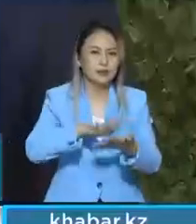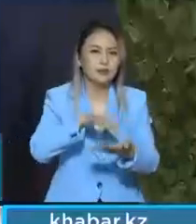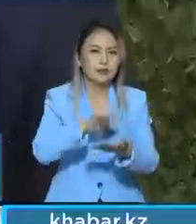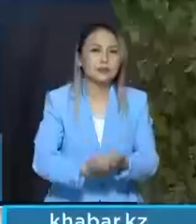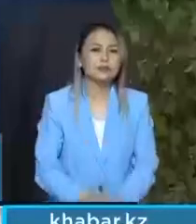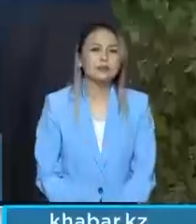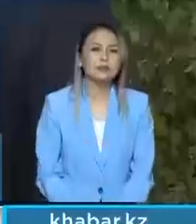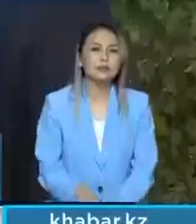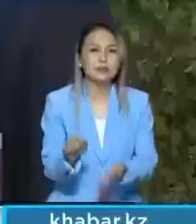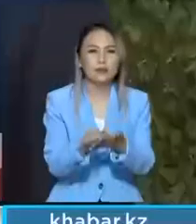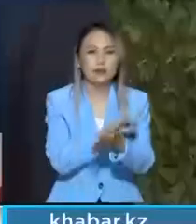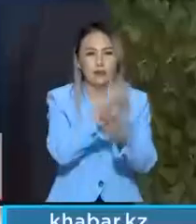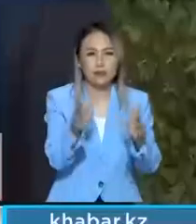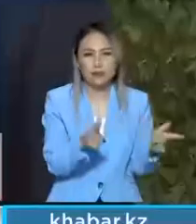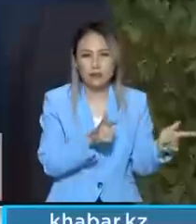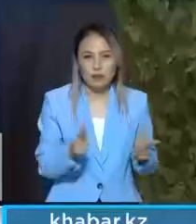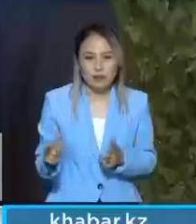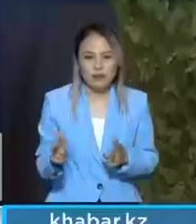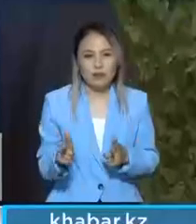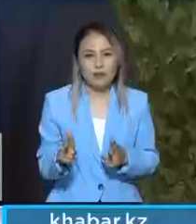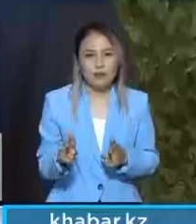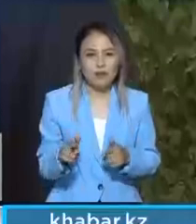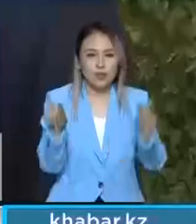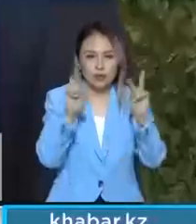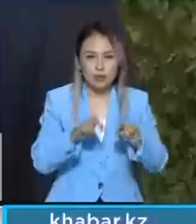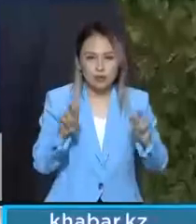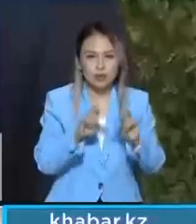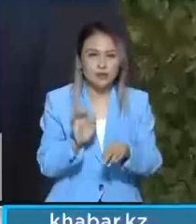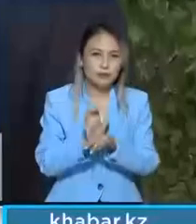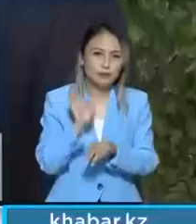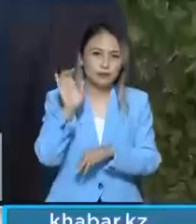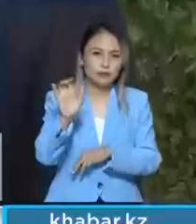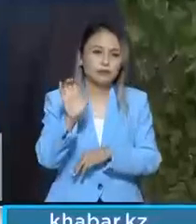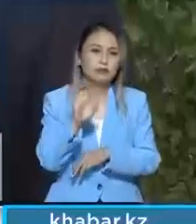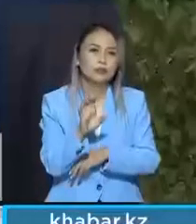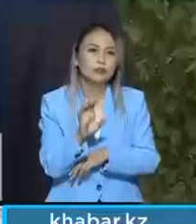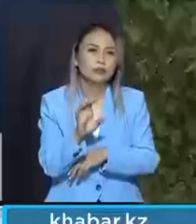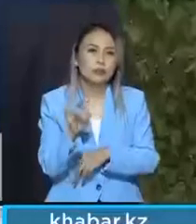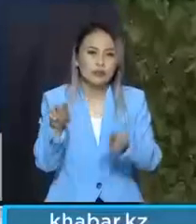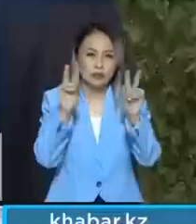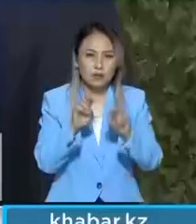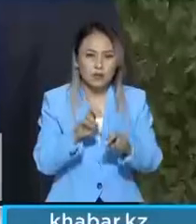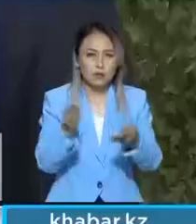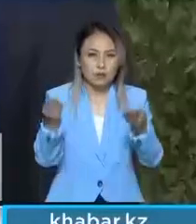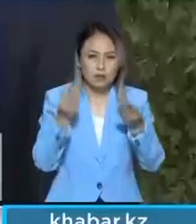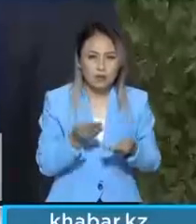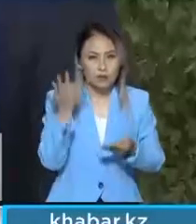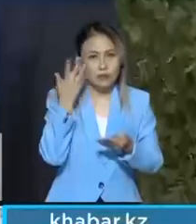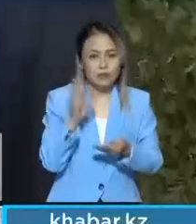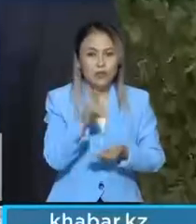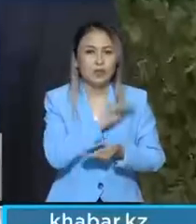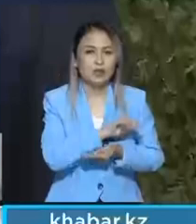Жобалық сметалық құжаттамалары дайындалып, экспертизаға, сараптамаға жіберілді. Сараптама оң қорытындысын алғасын